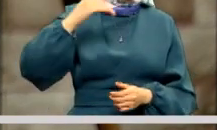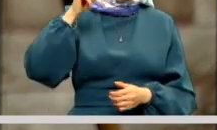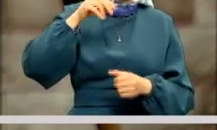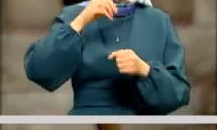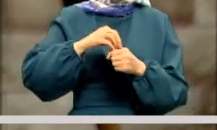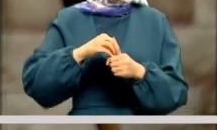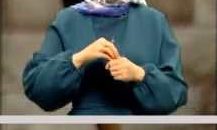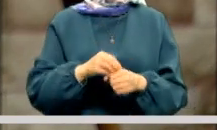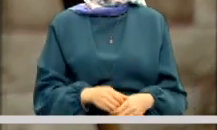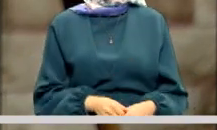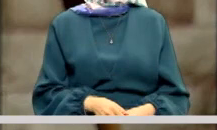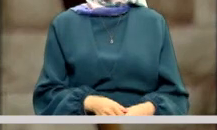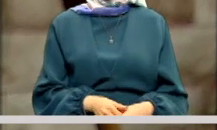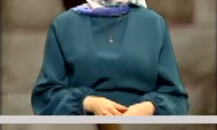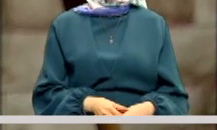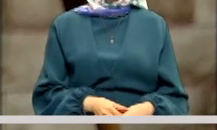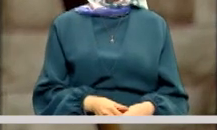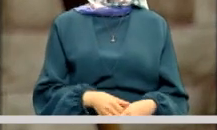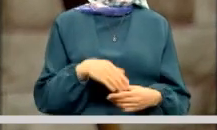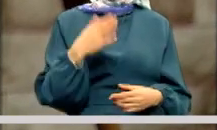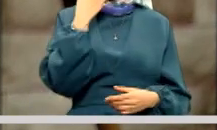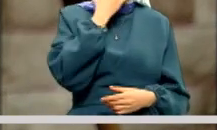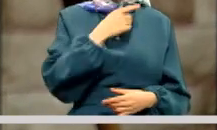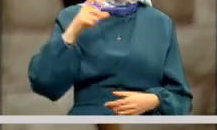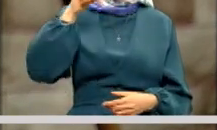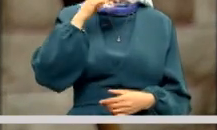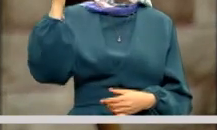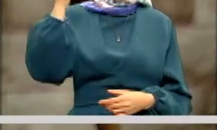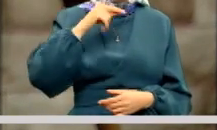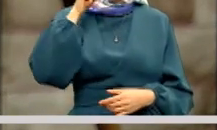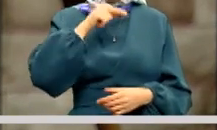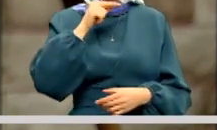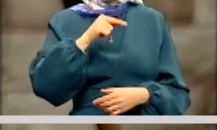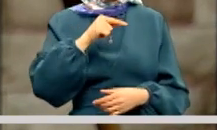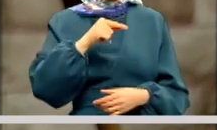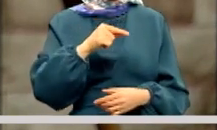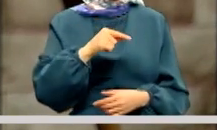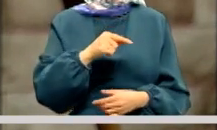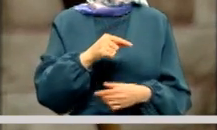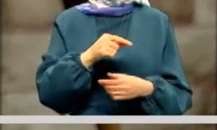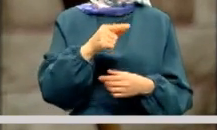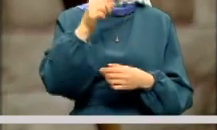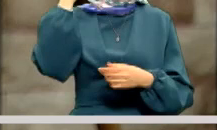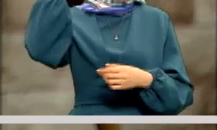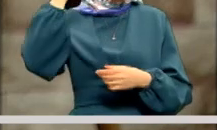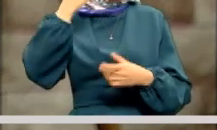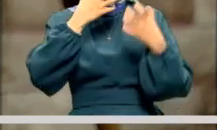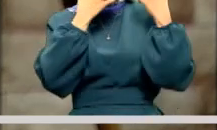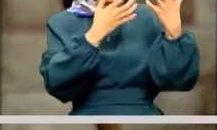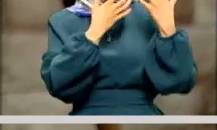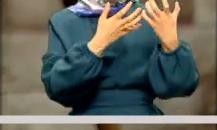içerisinde o hassasiyeti ya da Ramazan geldiği zaman ramazandaki hassas ya da Merhameti